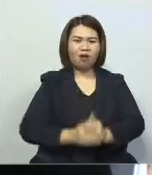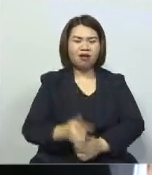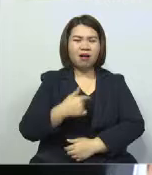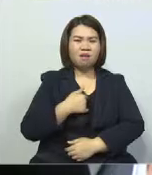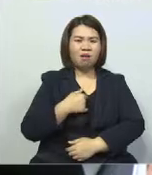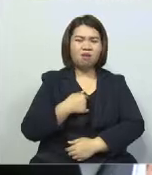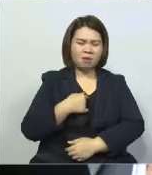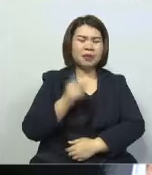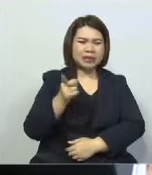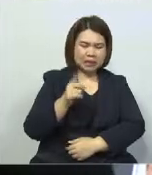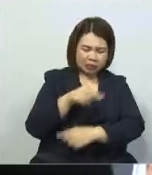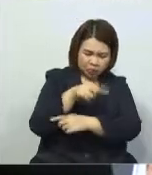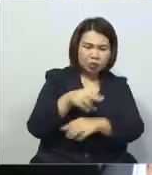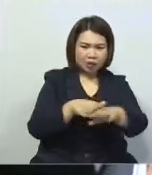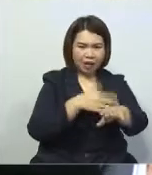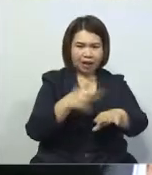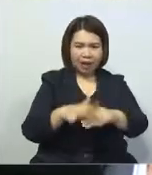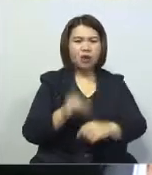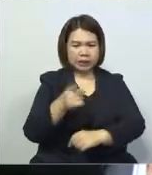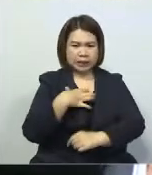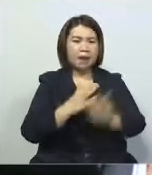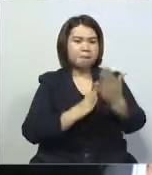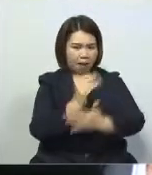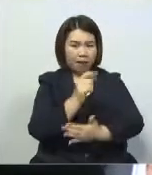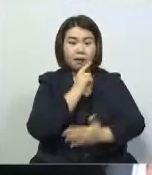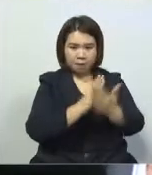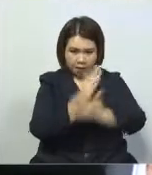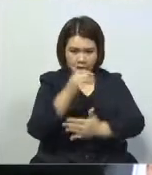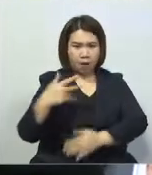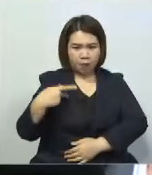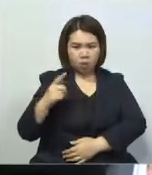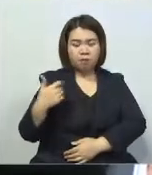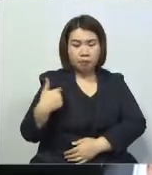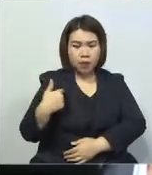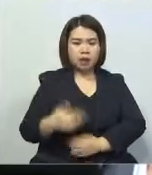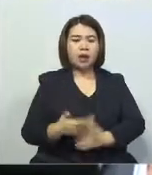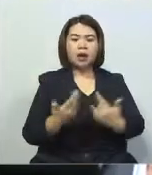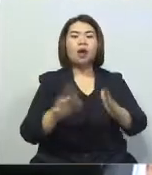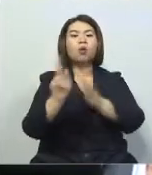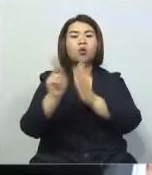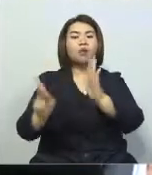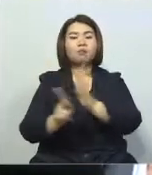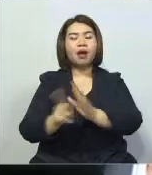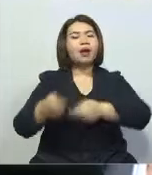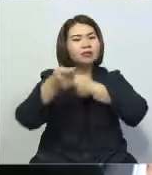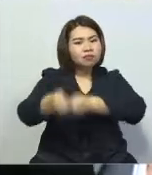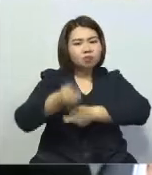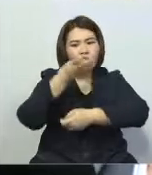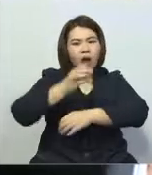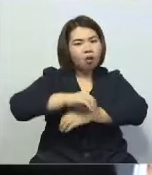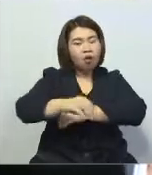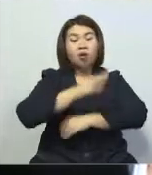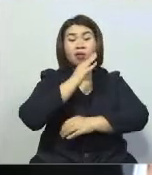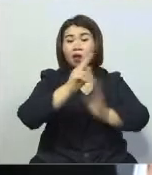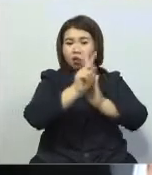กับทลวีเนี่ยคุมมานานนี้แล้วตรงนี้ต้องให้ผ่านพอผ่านแล้วมันเกิดประโยชน์และเกิดกฎหมายชาวนาเนี่ยชาวนาทุกอย่างเนี่ยถ้าออกก